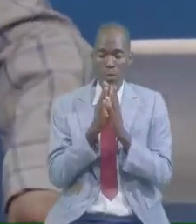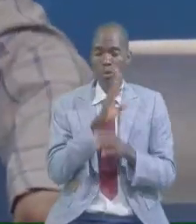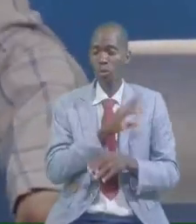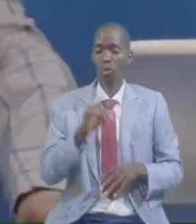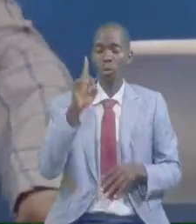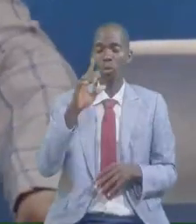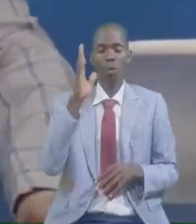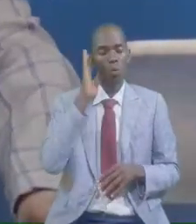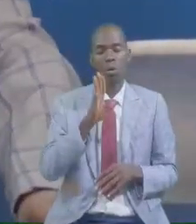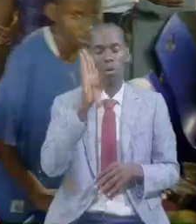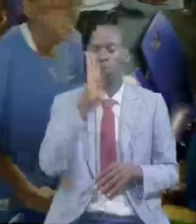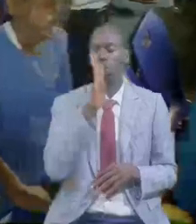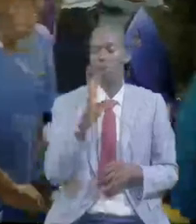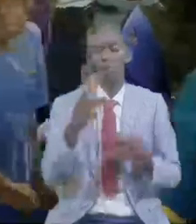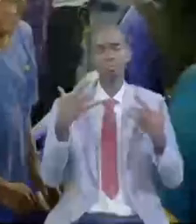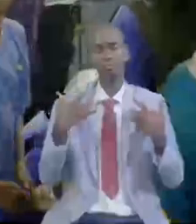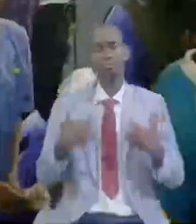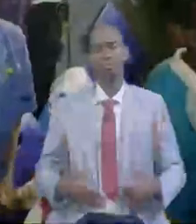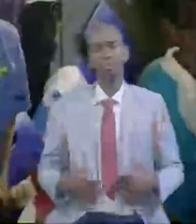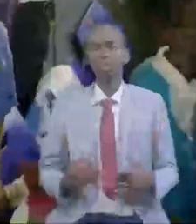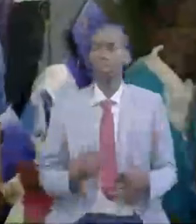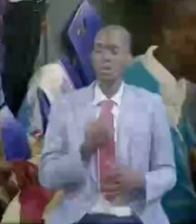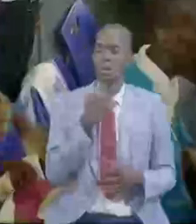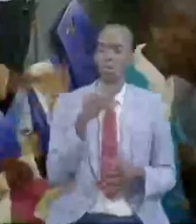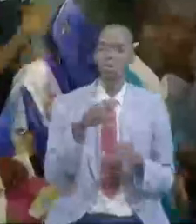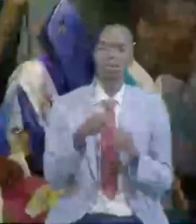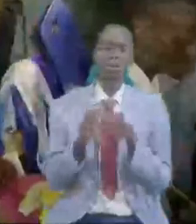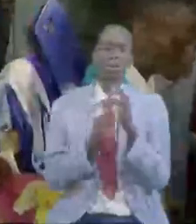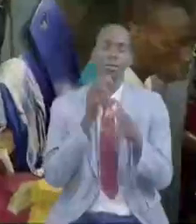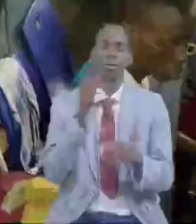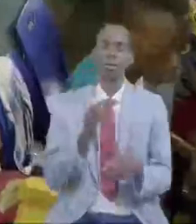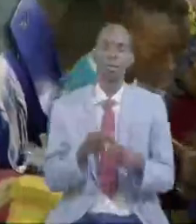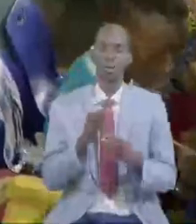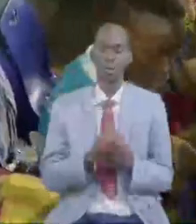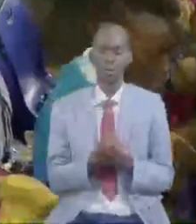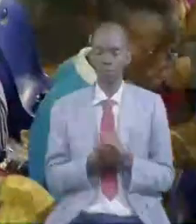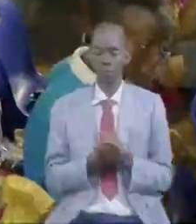personne ne soit déçu au nom de Jésus.